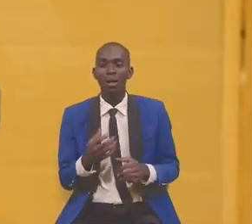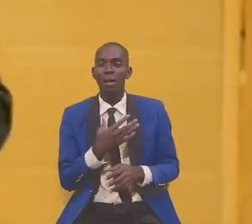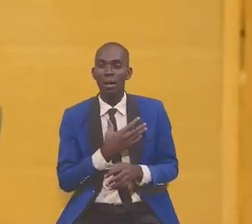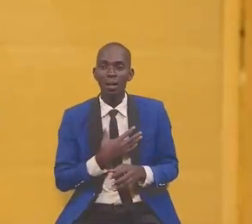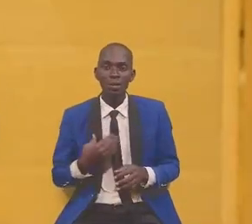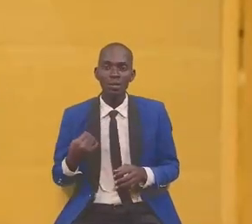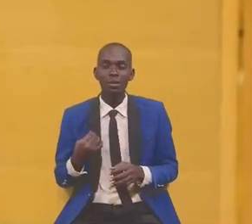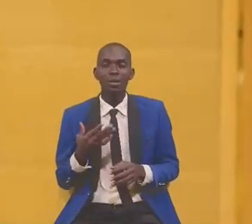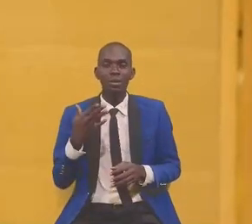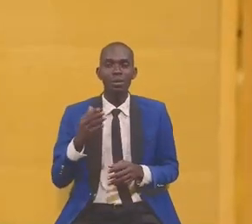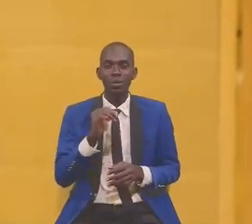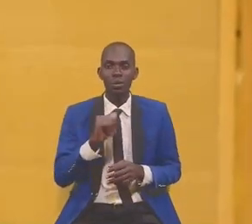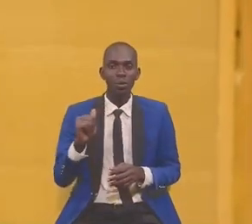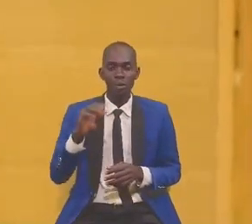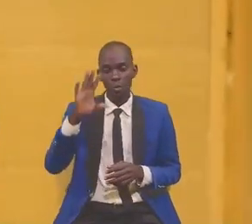qui était paralysé.